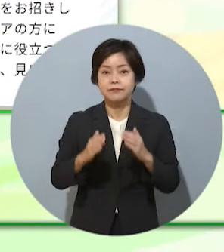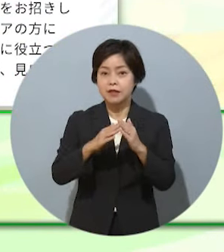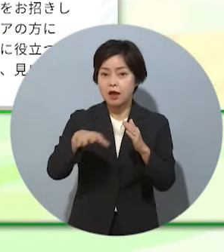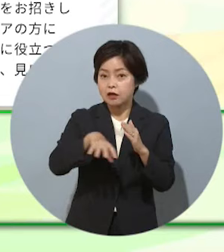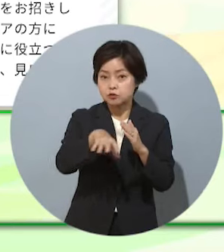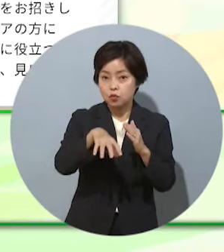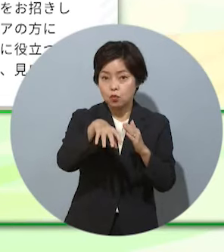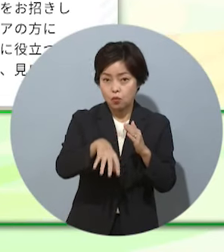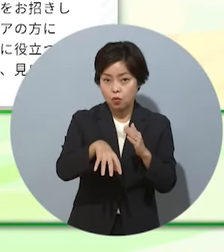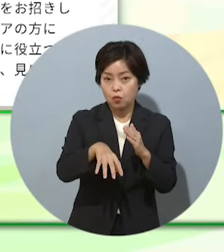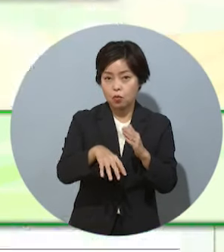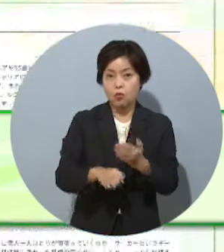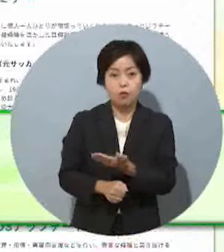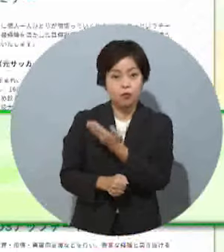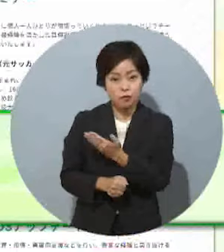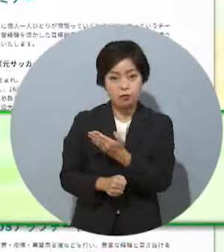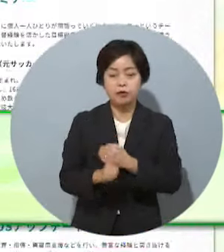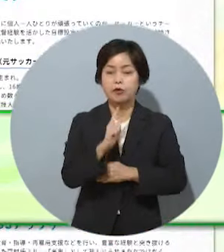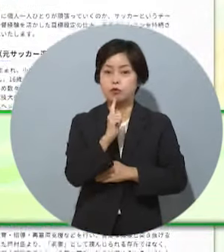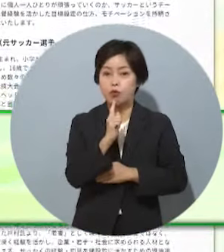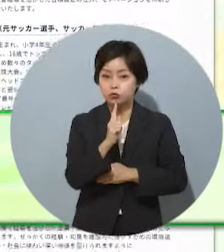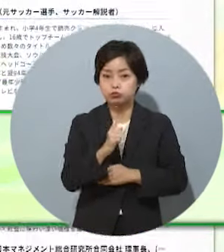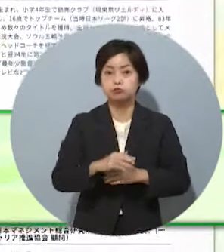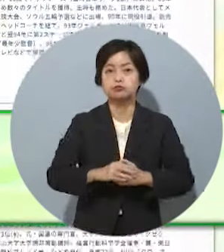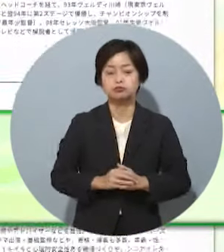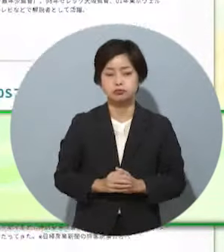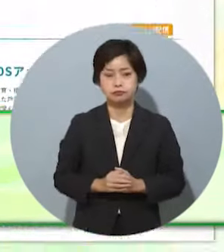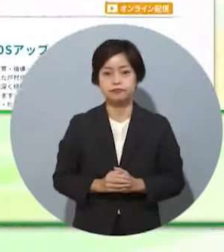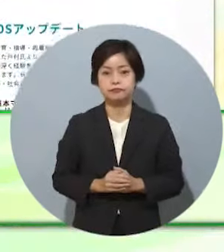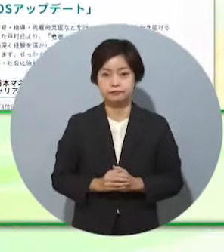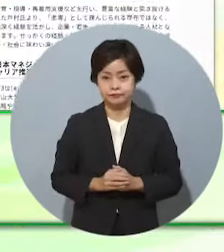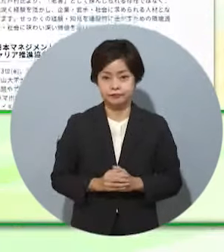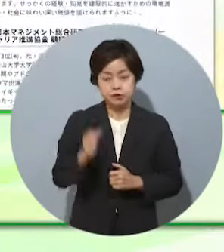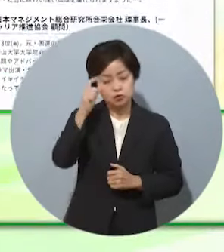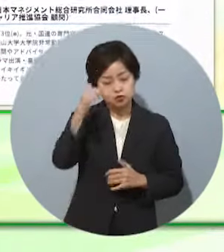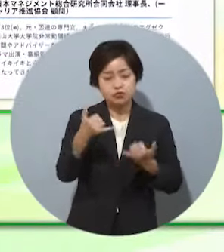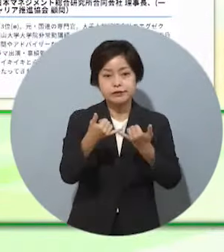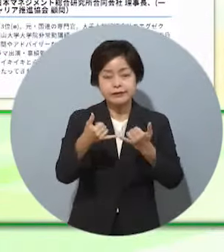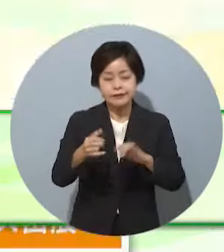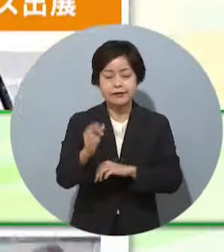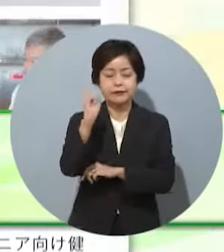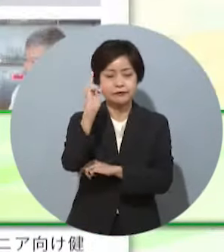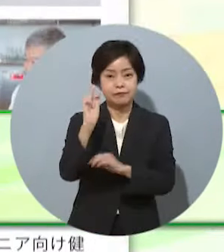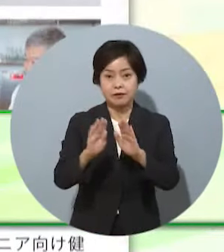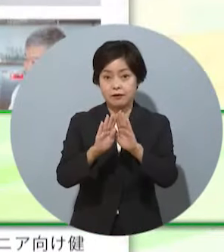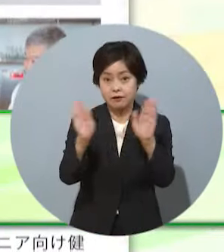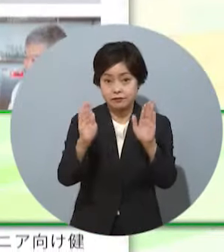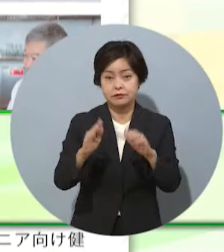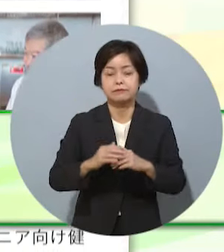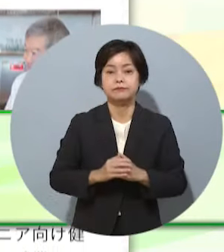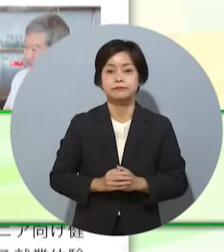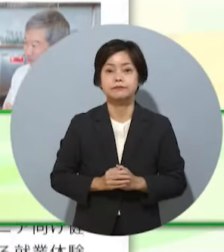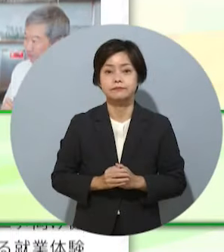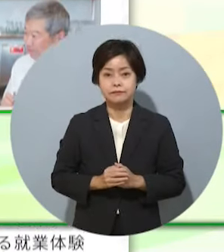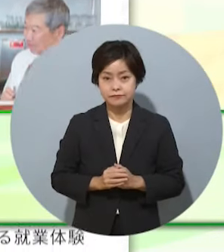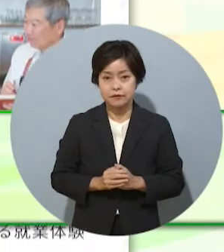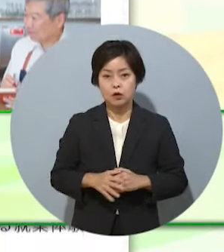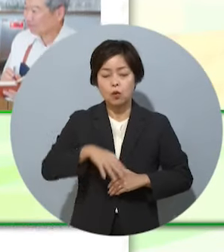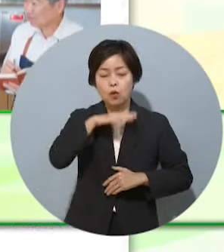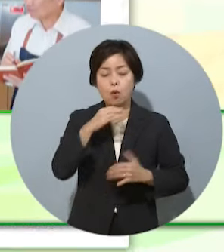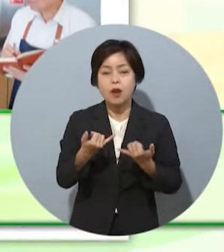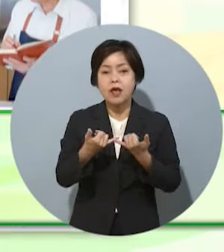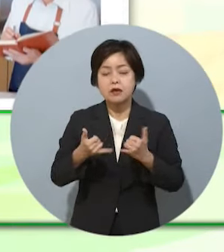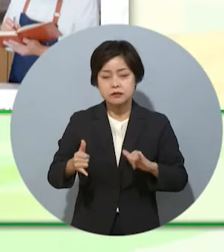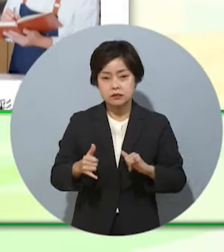会場では著名人によるトークショーや有識者によるセミナーをはじめ、シニア就業